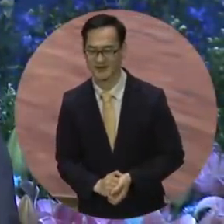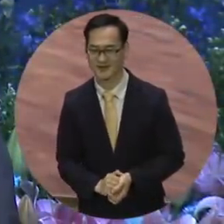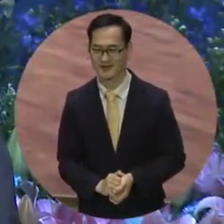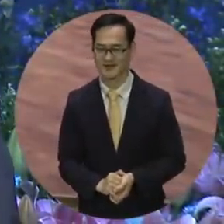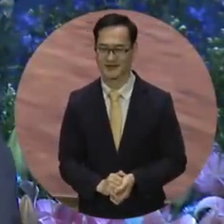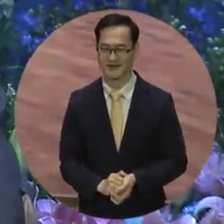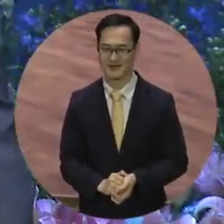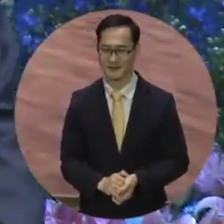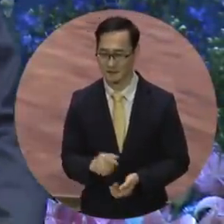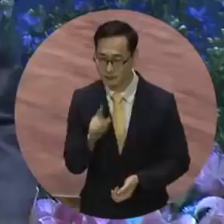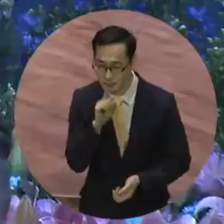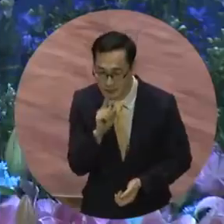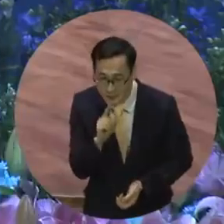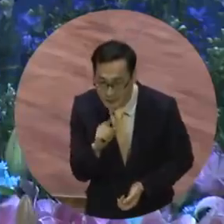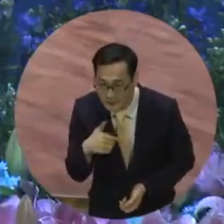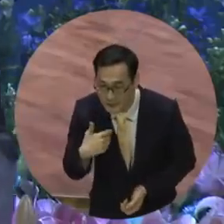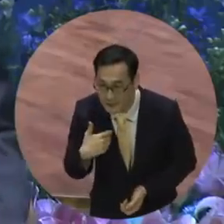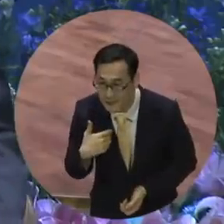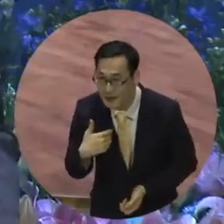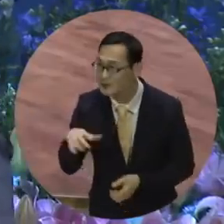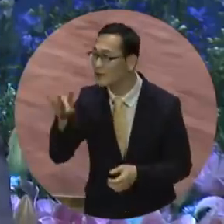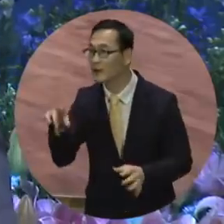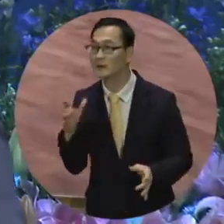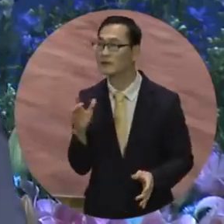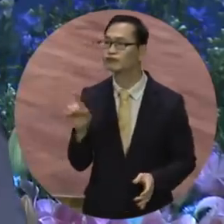이 말을 못 알아들은 사람 집에 가서